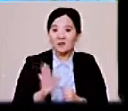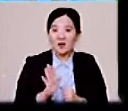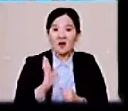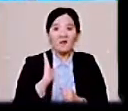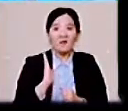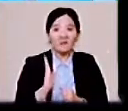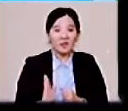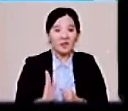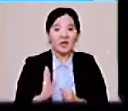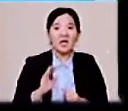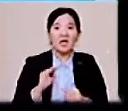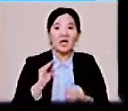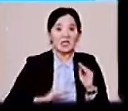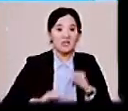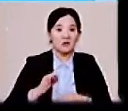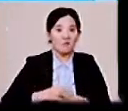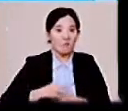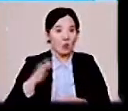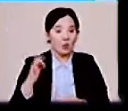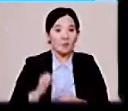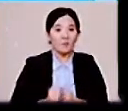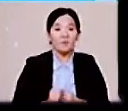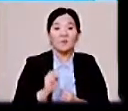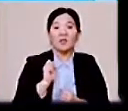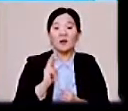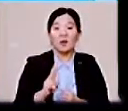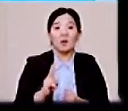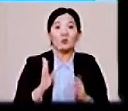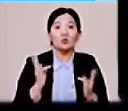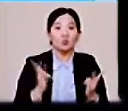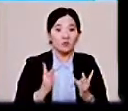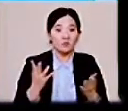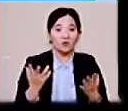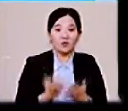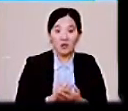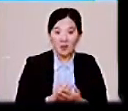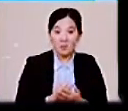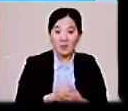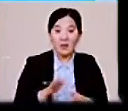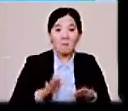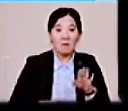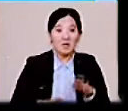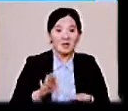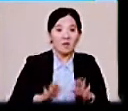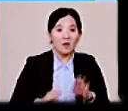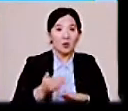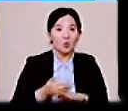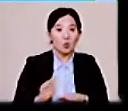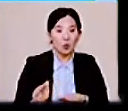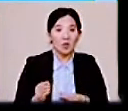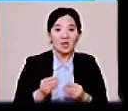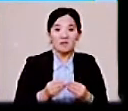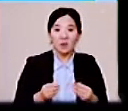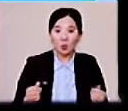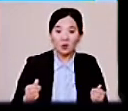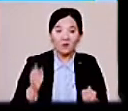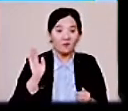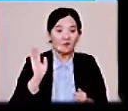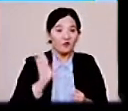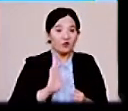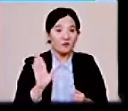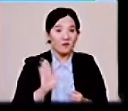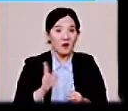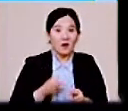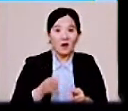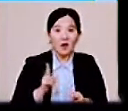в растворе. Как же мы ее вычисляем? Массовая доля растворенного вещества –